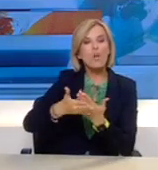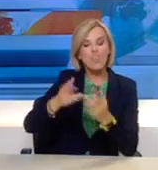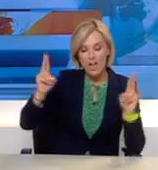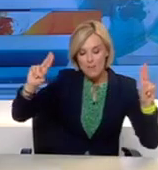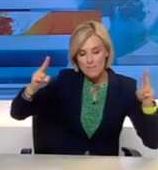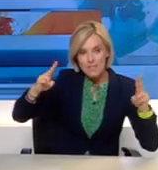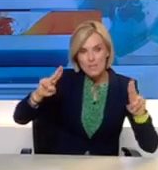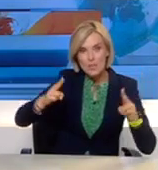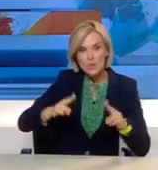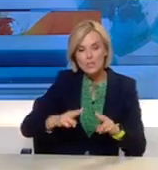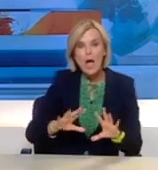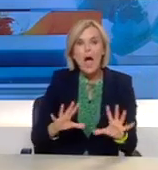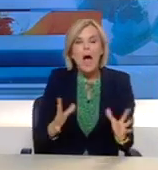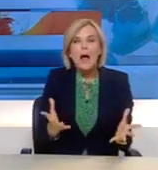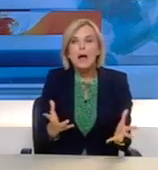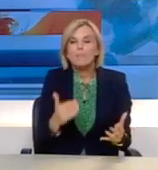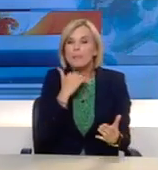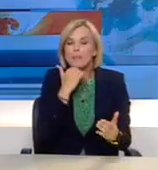Τώρα για το πόσο σύντομα θα